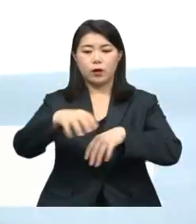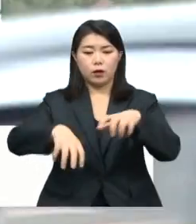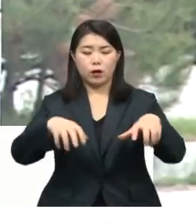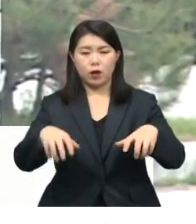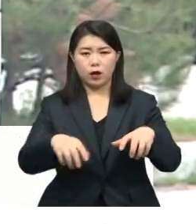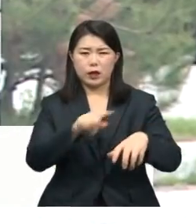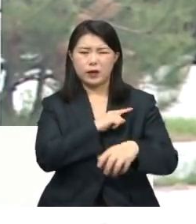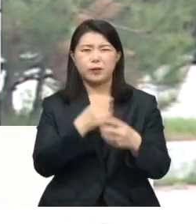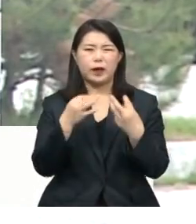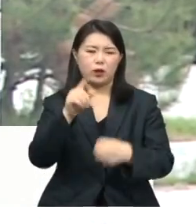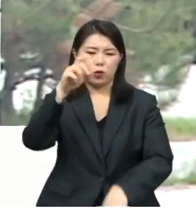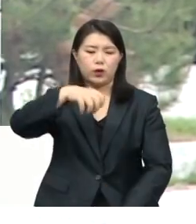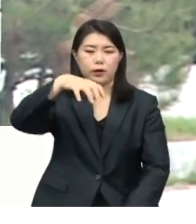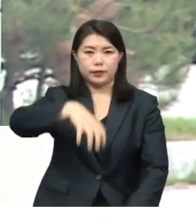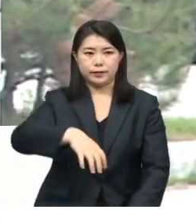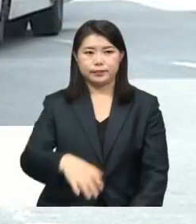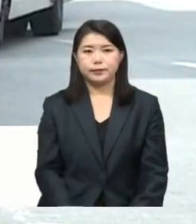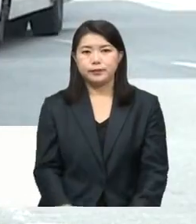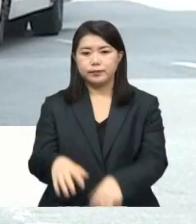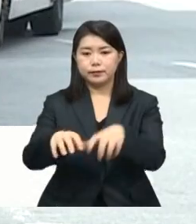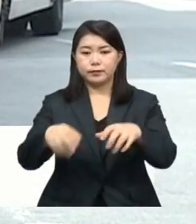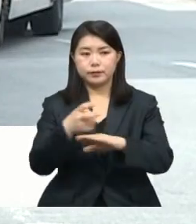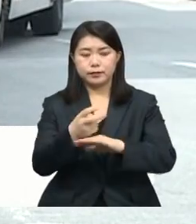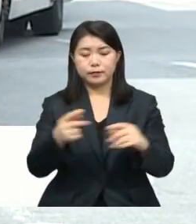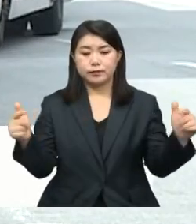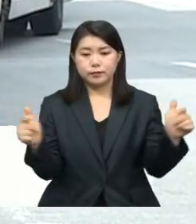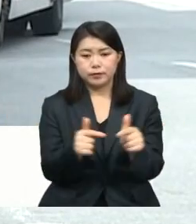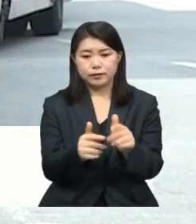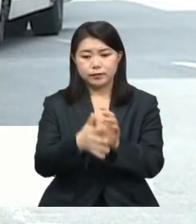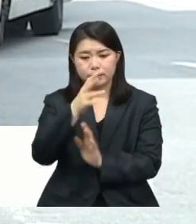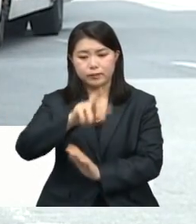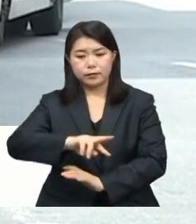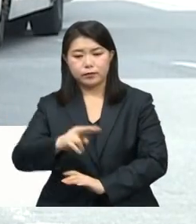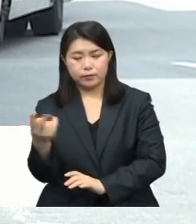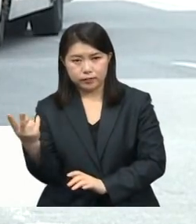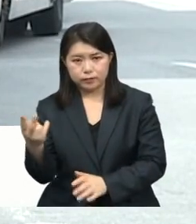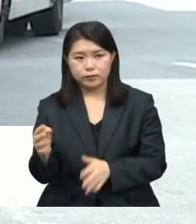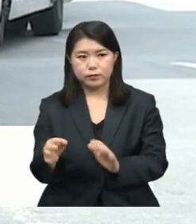보유한 고양시는 마을버스를 줄여 시내버스로 전환해